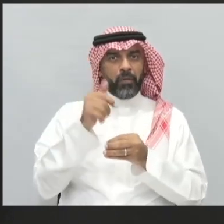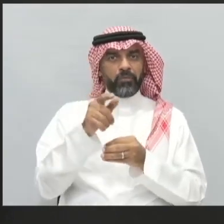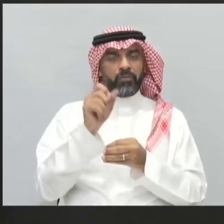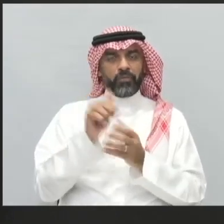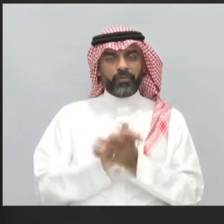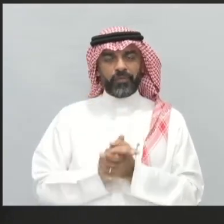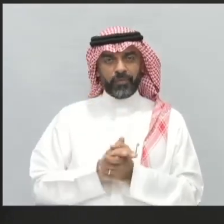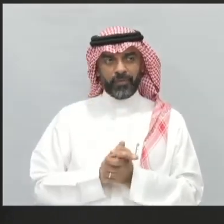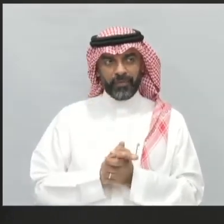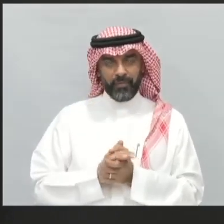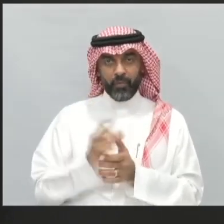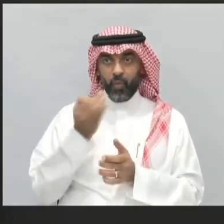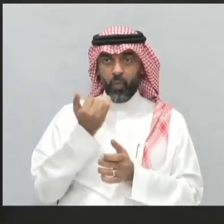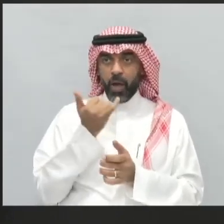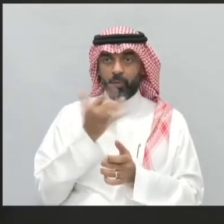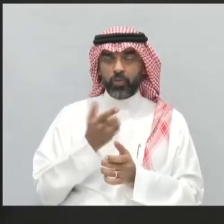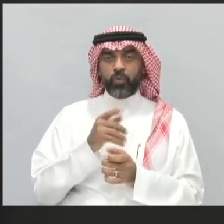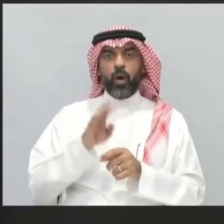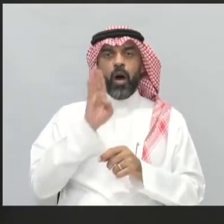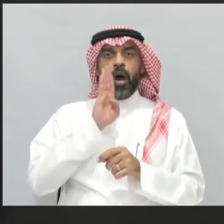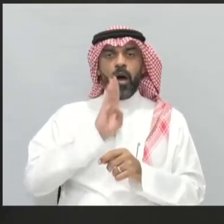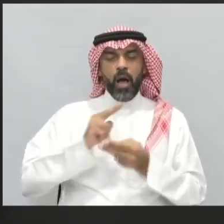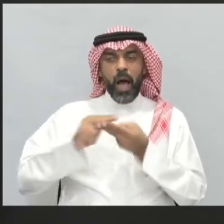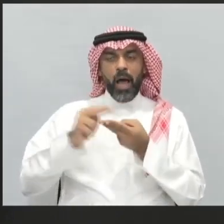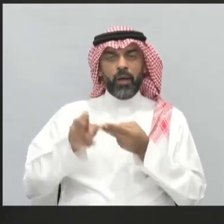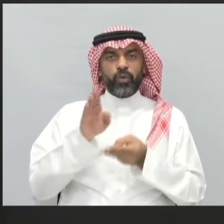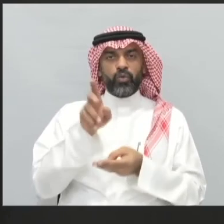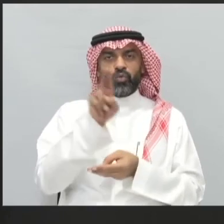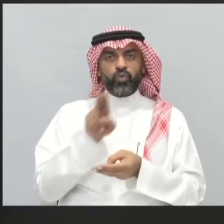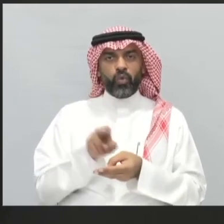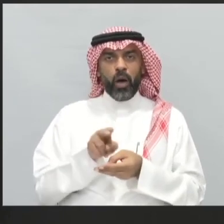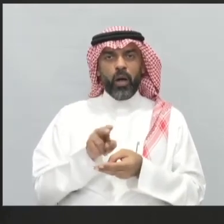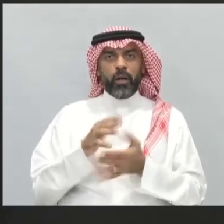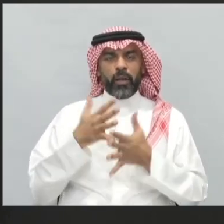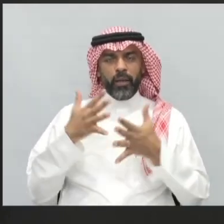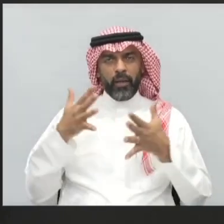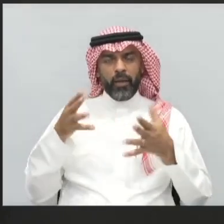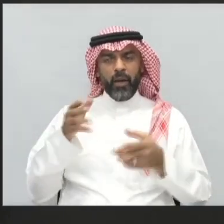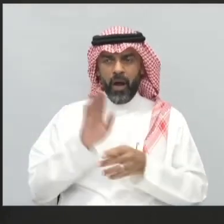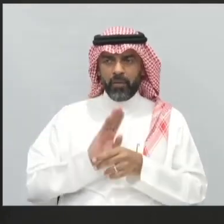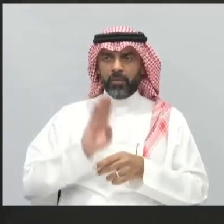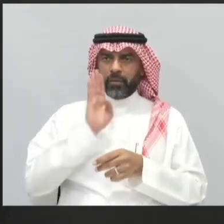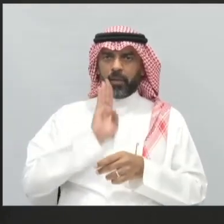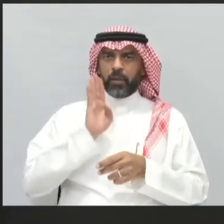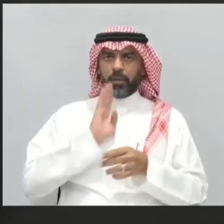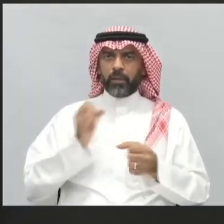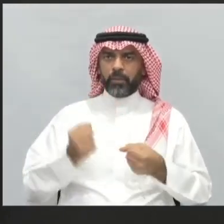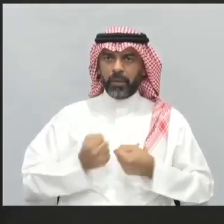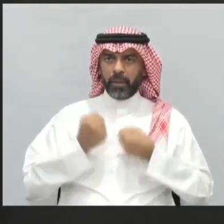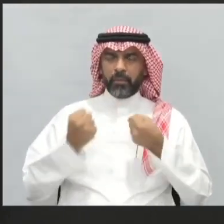حل مسائل كثير تحتاج الى التدريب حتى تتمكن وتعرف الخطه انت الذي